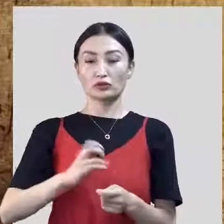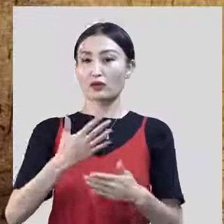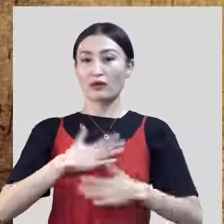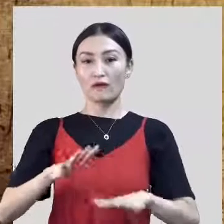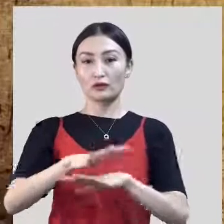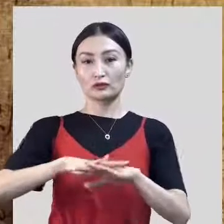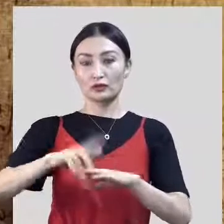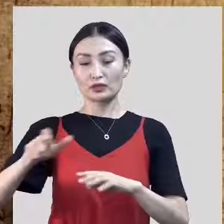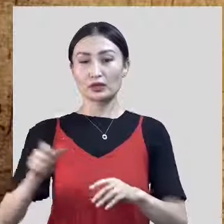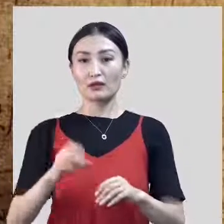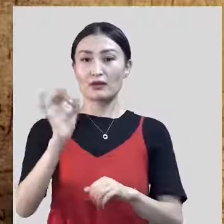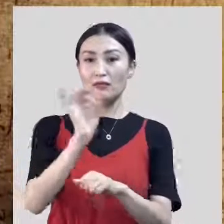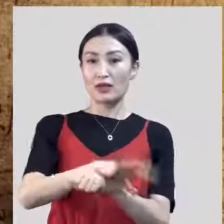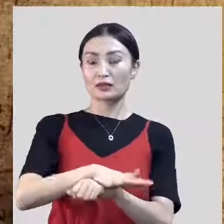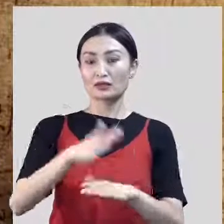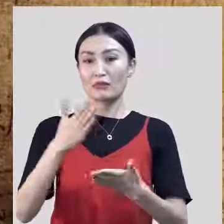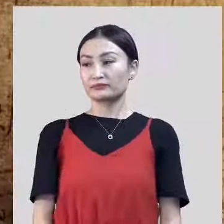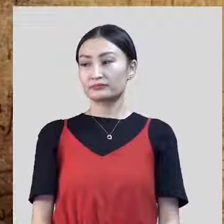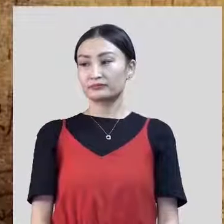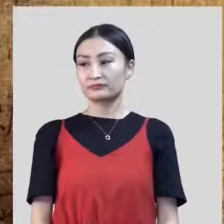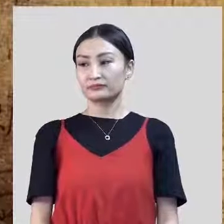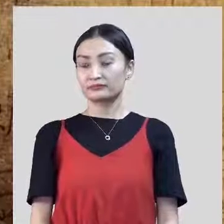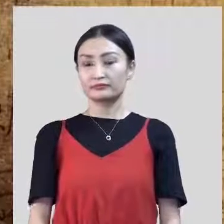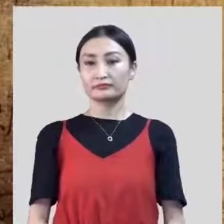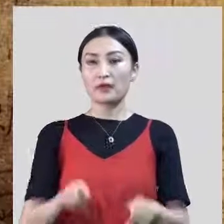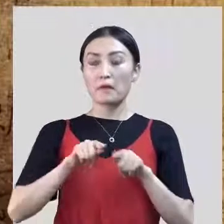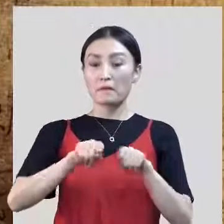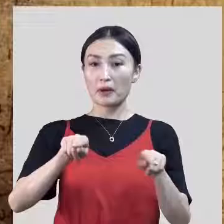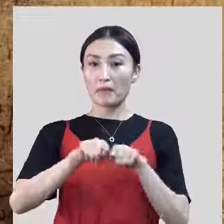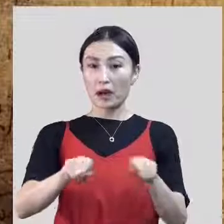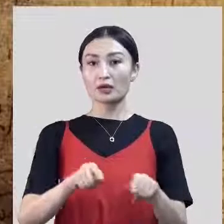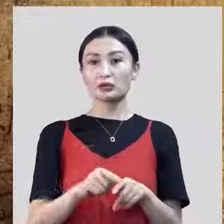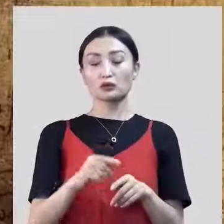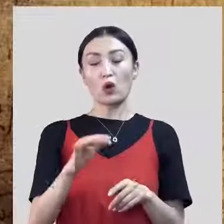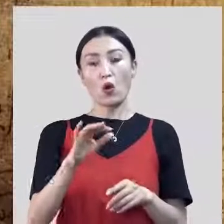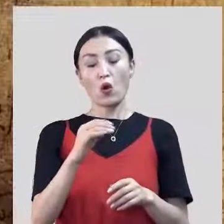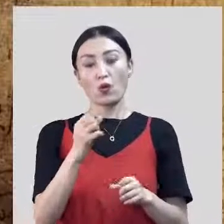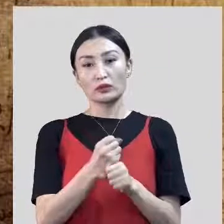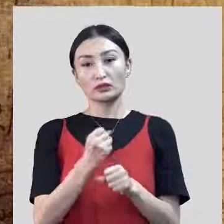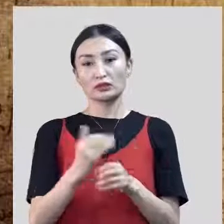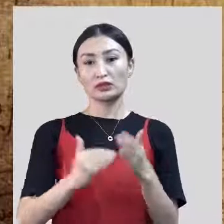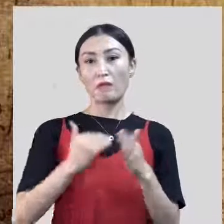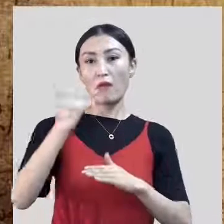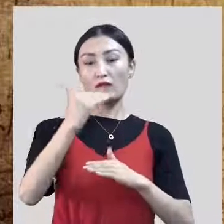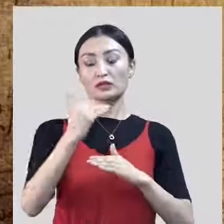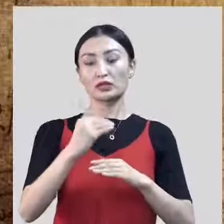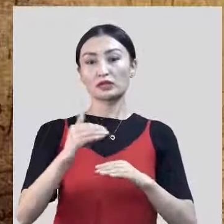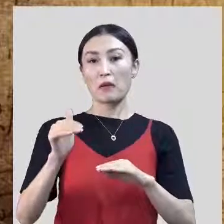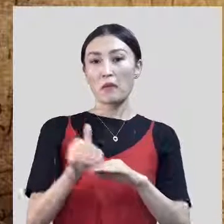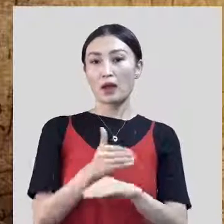населения бедственным положением в стране в пропаганде упор делался на повышение благосостояния